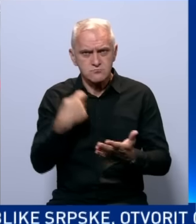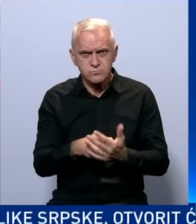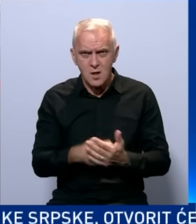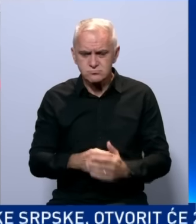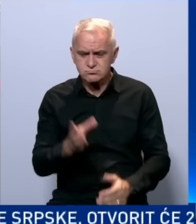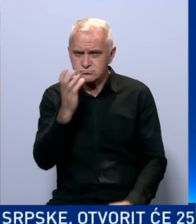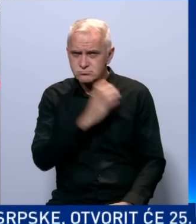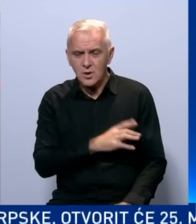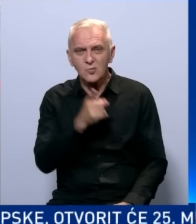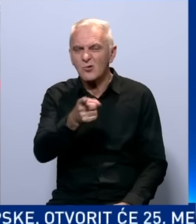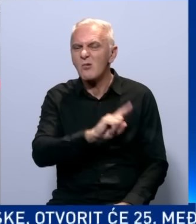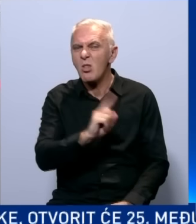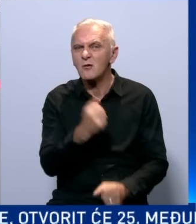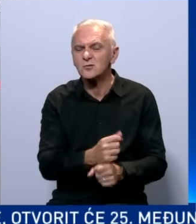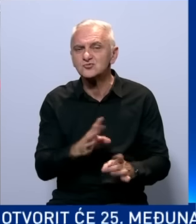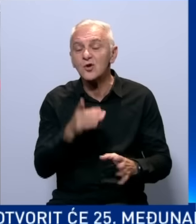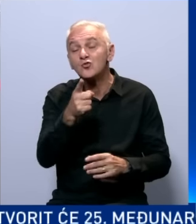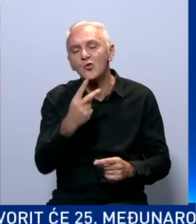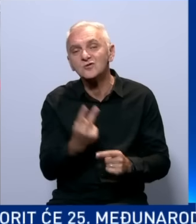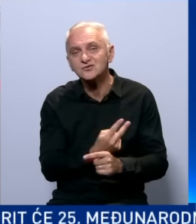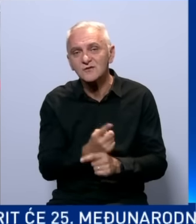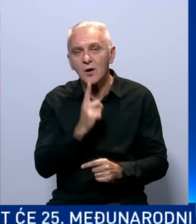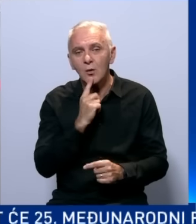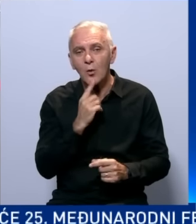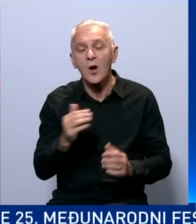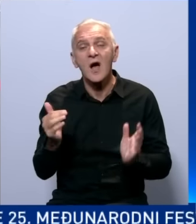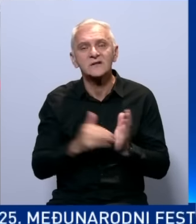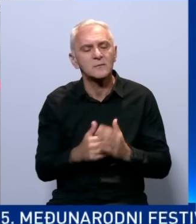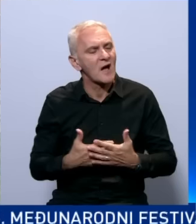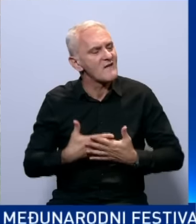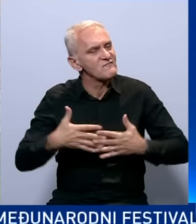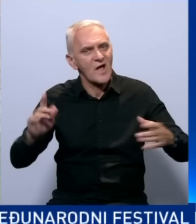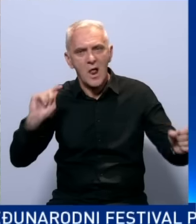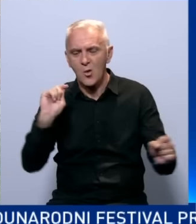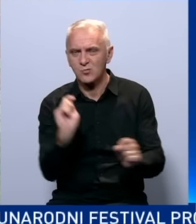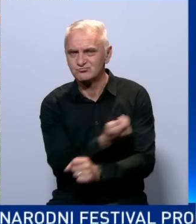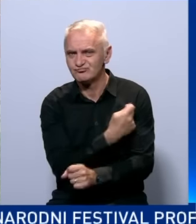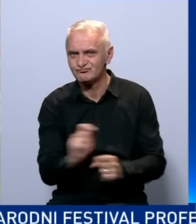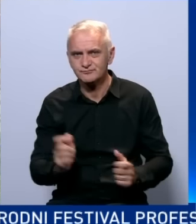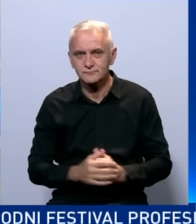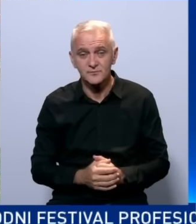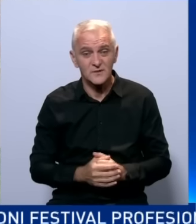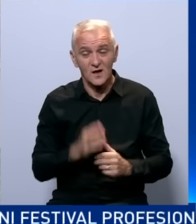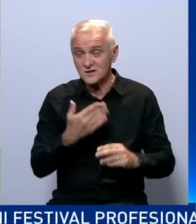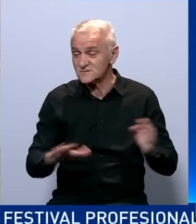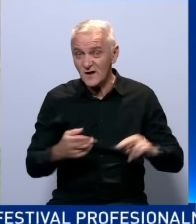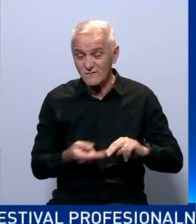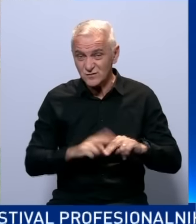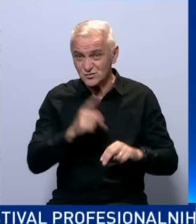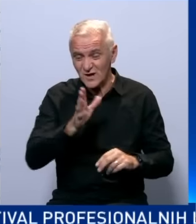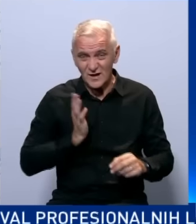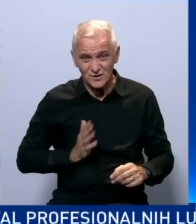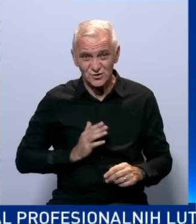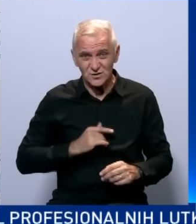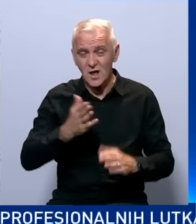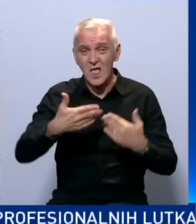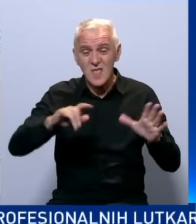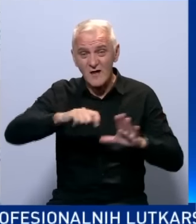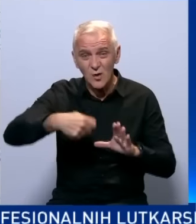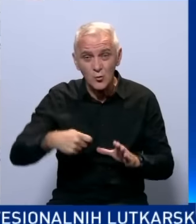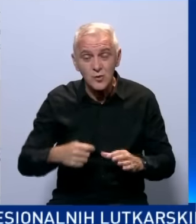to, to je država koja treba veliko, veliko pospremanje. Dok sve više građana završava na kazanima, zdravstvene